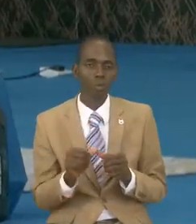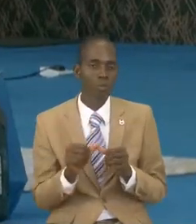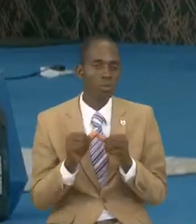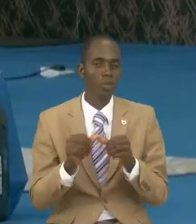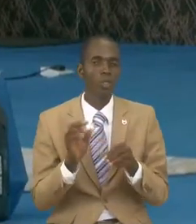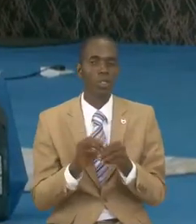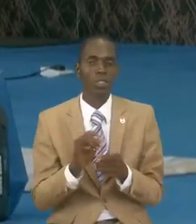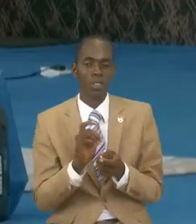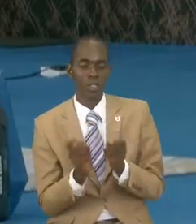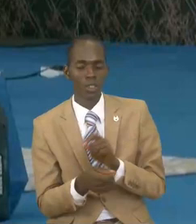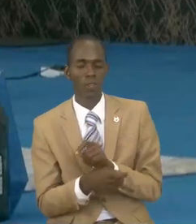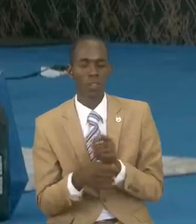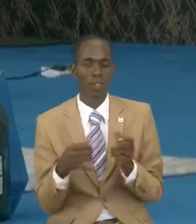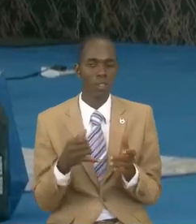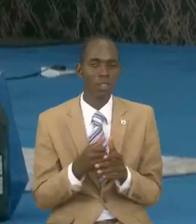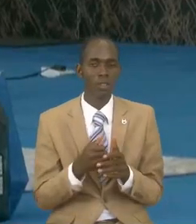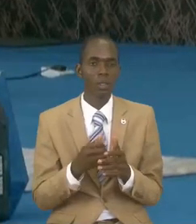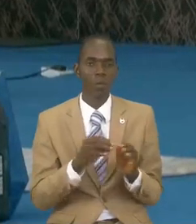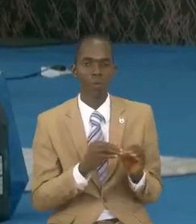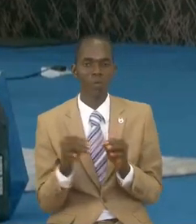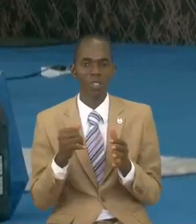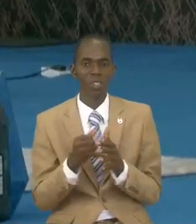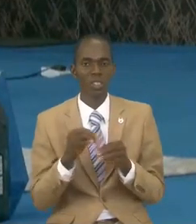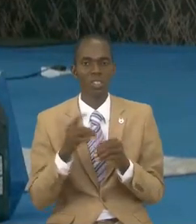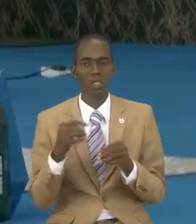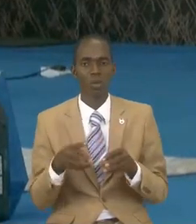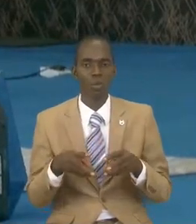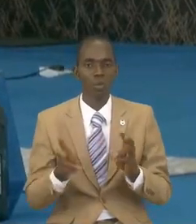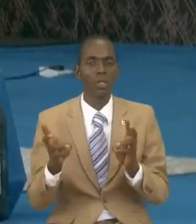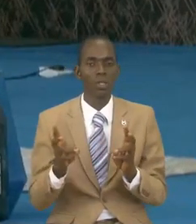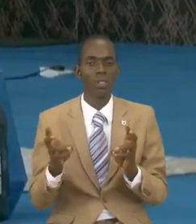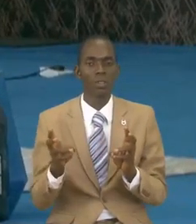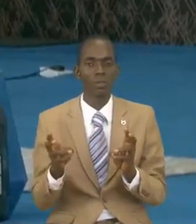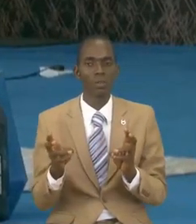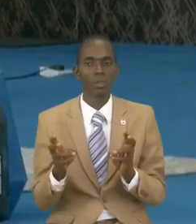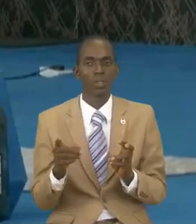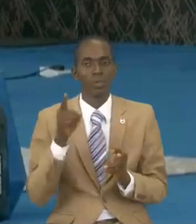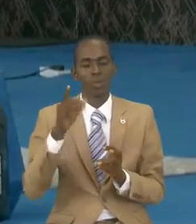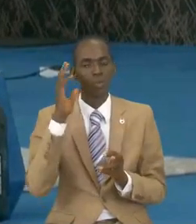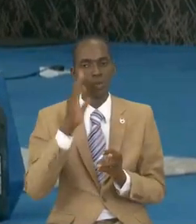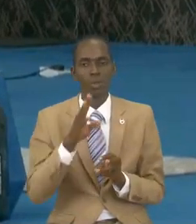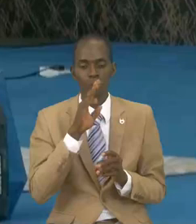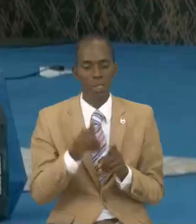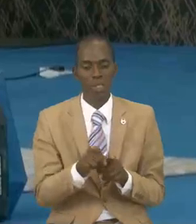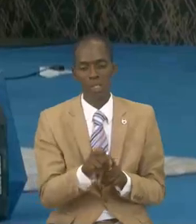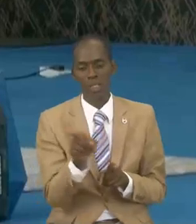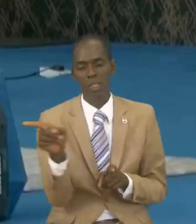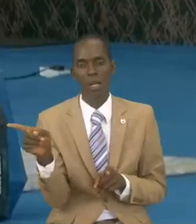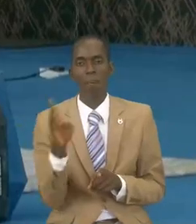manier les choses, manier le pilotage, afin de vous conduire à la direction donnée, mais vous allez vous